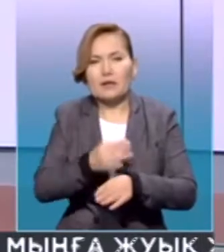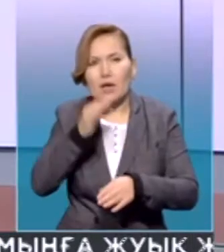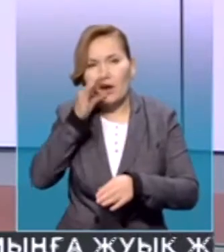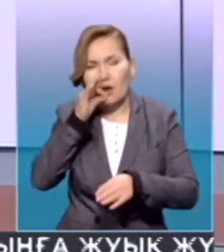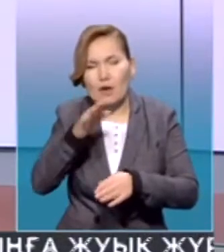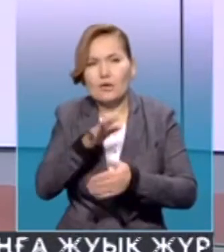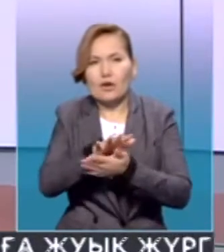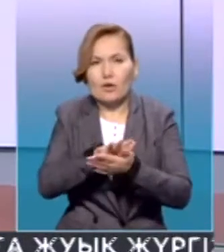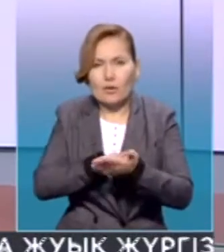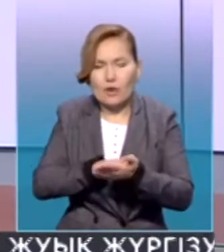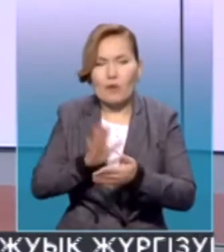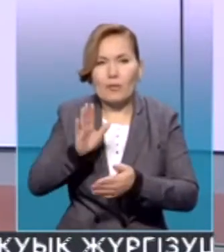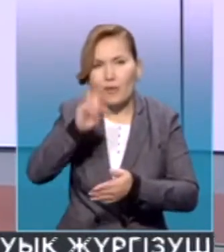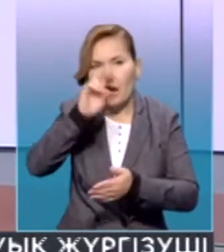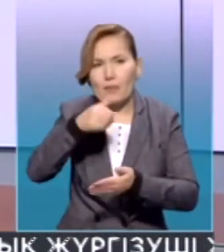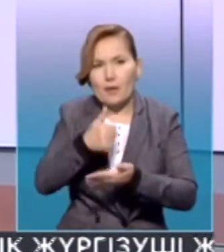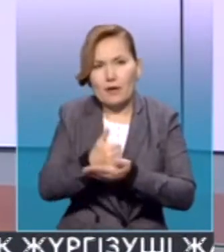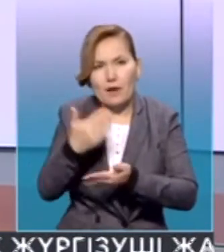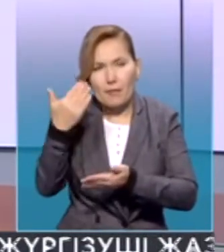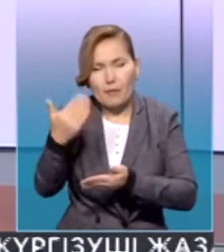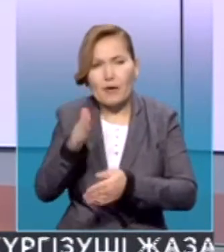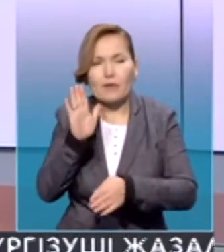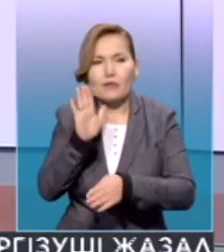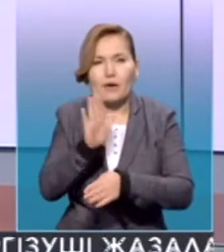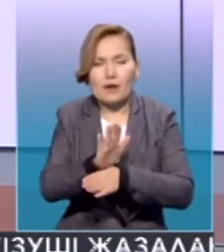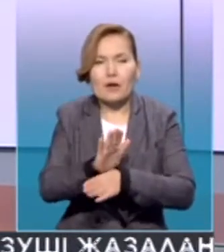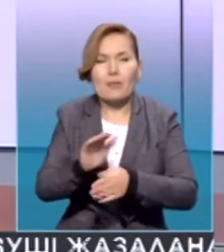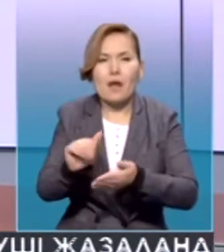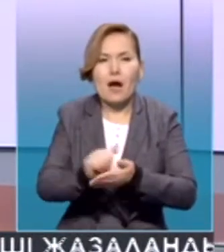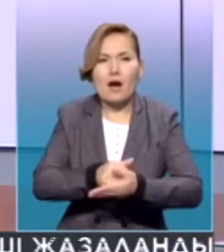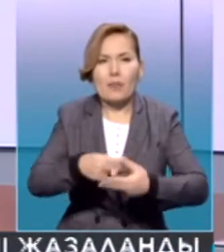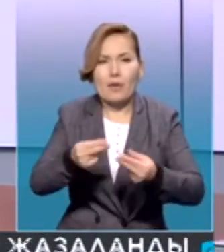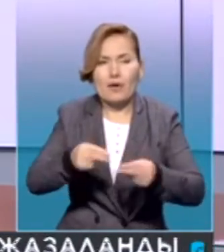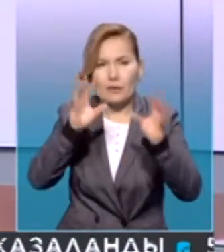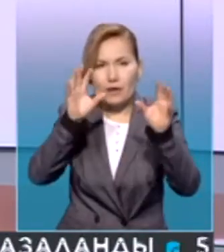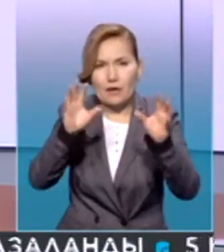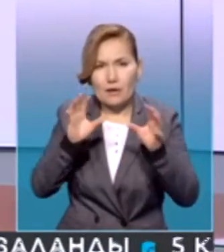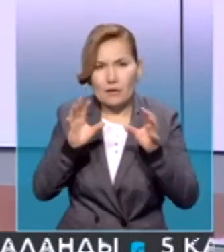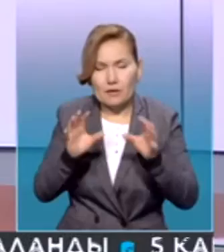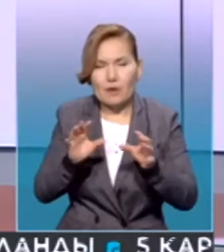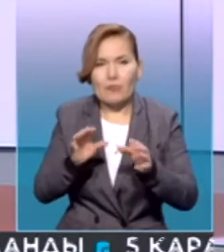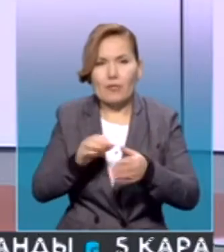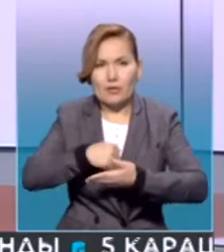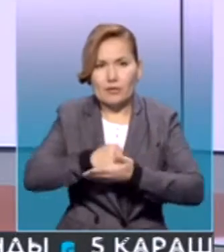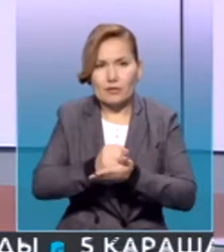шешім. Мемлекет басшысының рақымшылық жасау туралы заңға қол қоюына қатысты алматылықтар пікір білдірді.